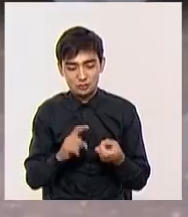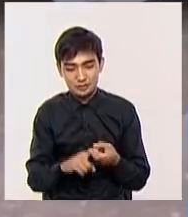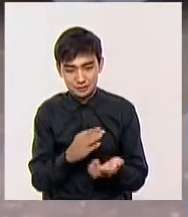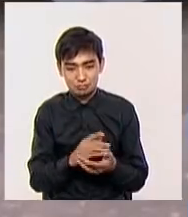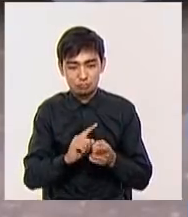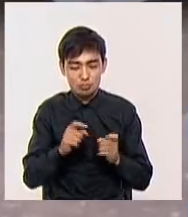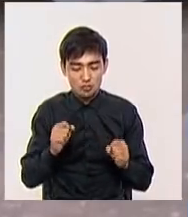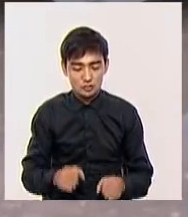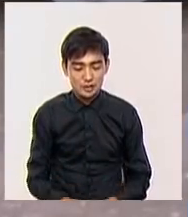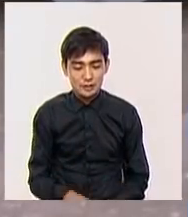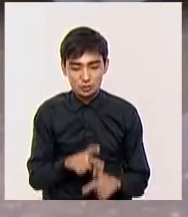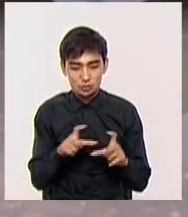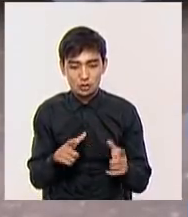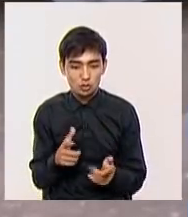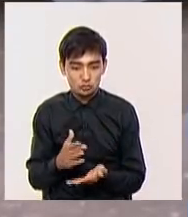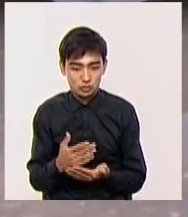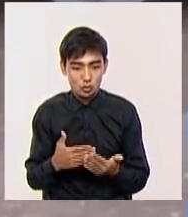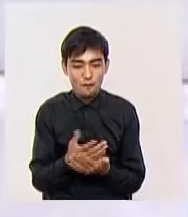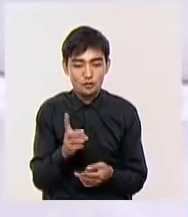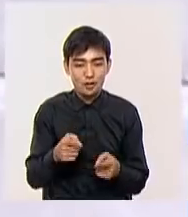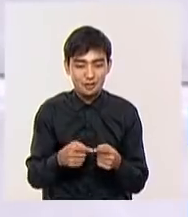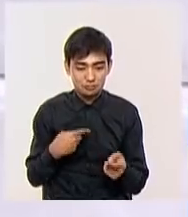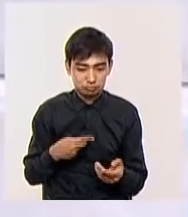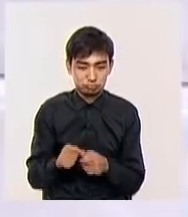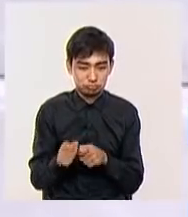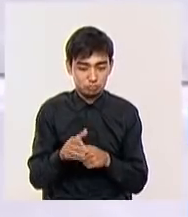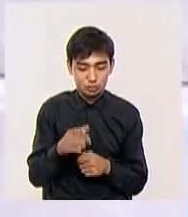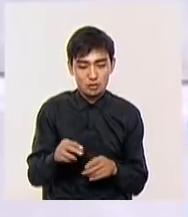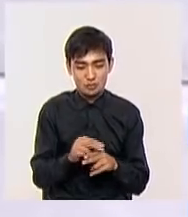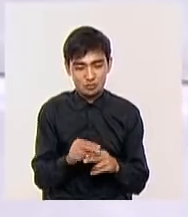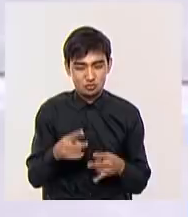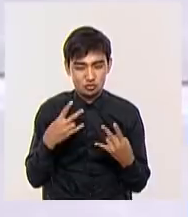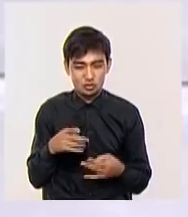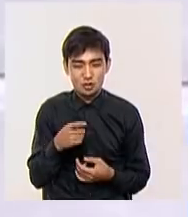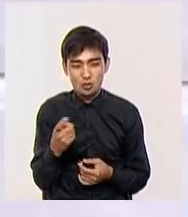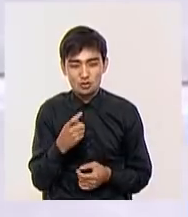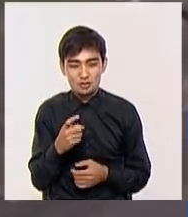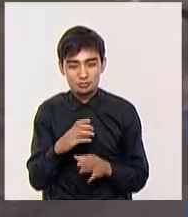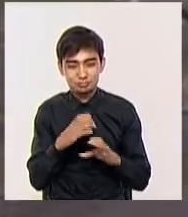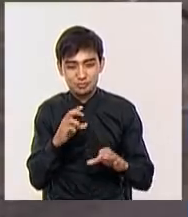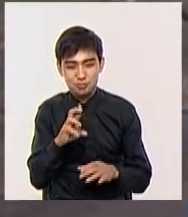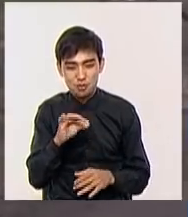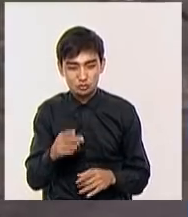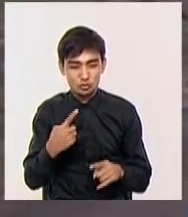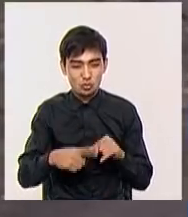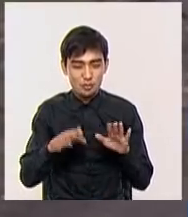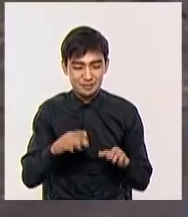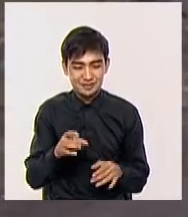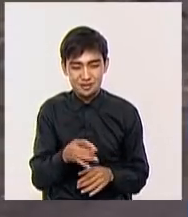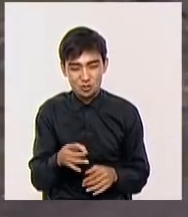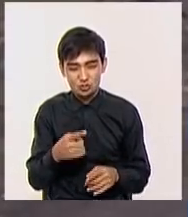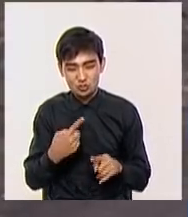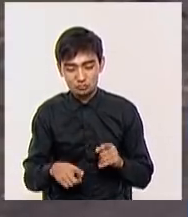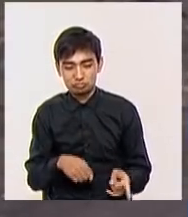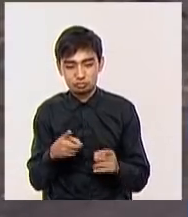меняется. Люди готовы платить и новому арендатору, но ему это невыгодно. Хозяевам боксов он предлагает перевести их в другие микрорайоны,